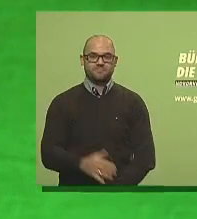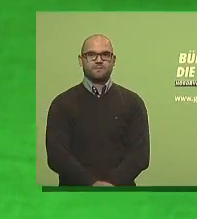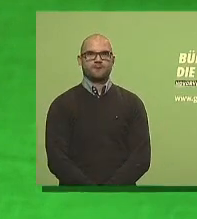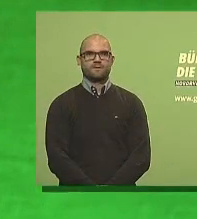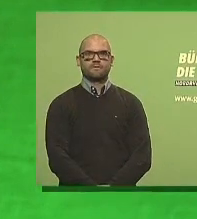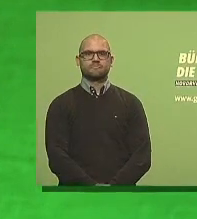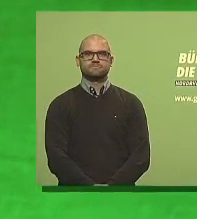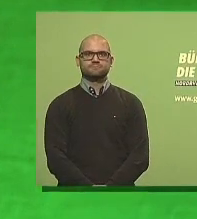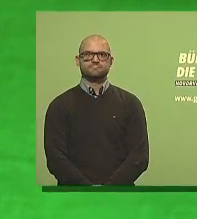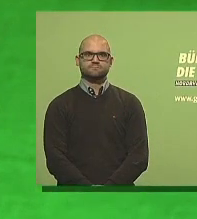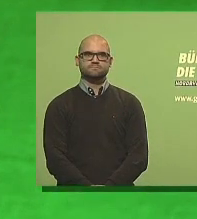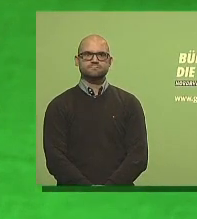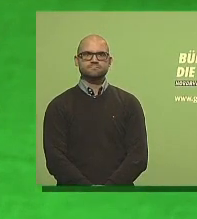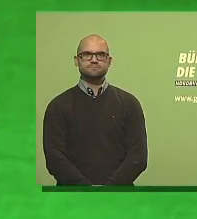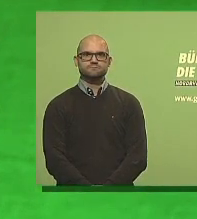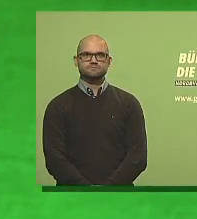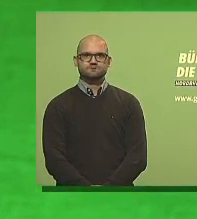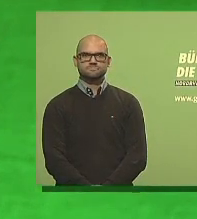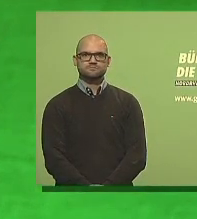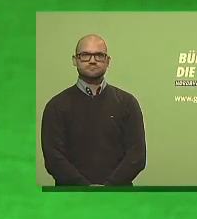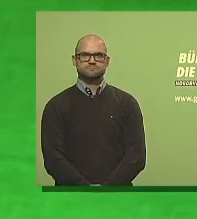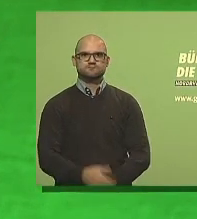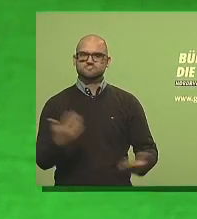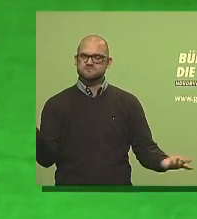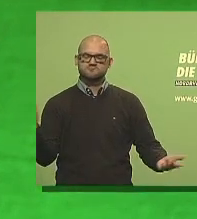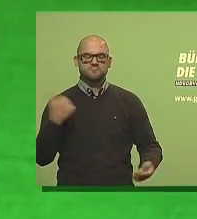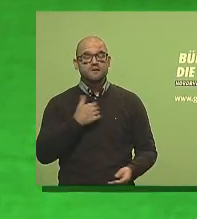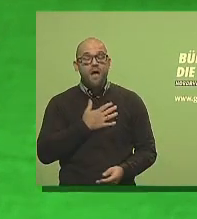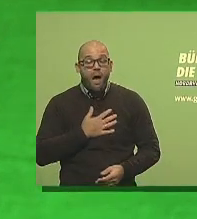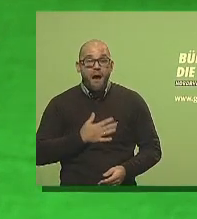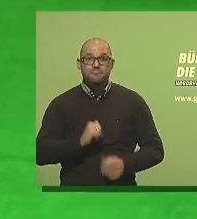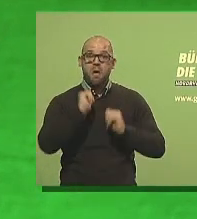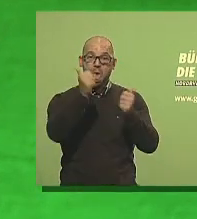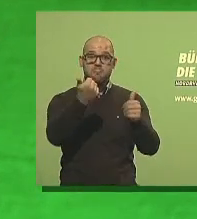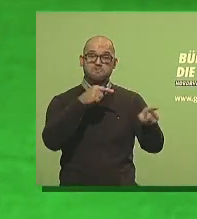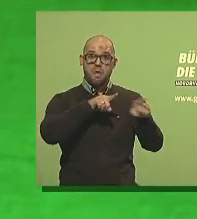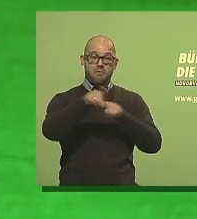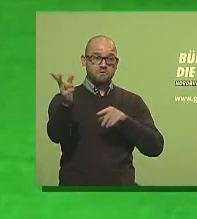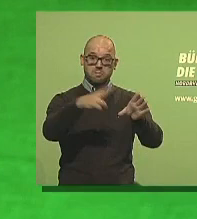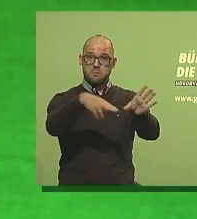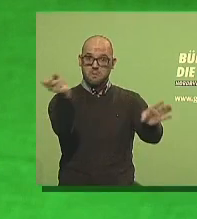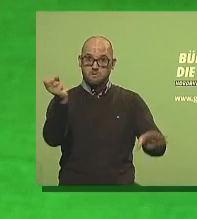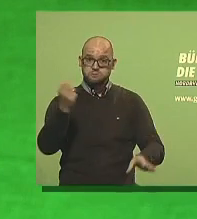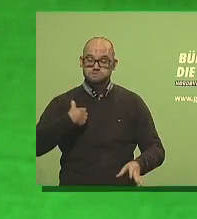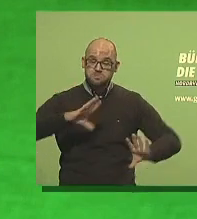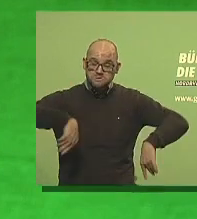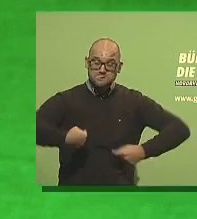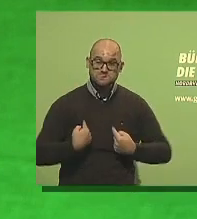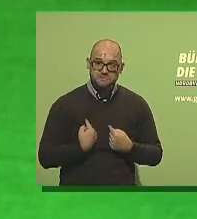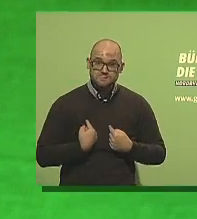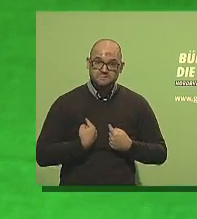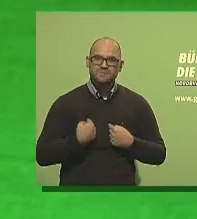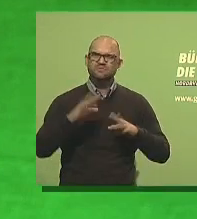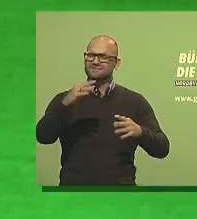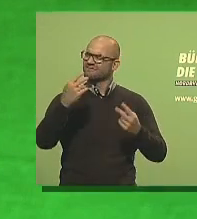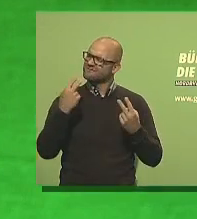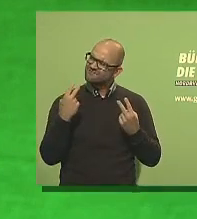Im Gegenteil. Da helfen wir gerne mit, aber ab jetzt kommt es darauf an, dass wir die Nase